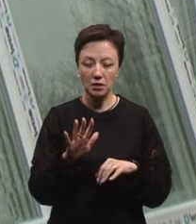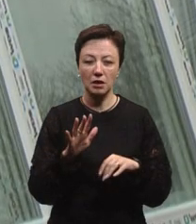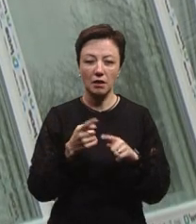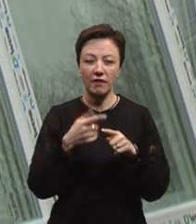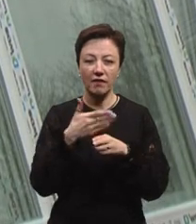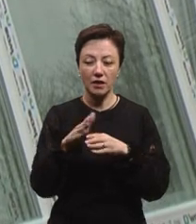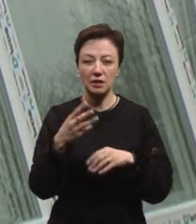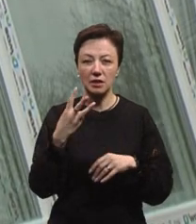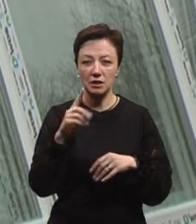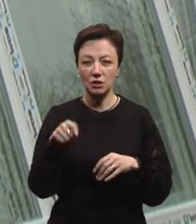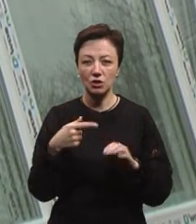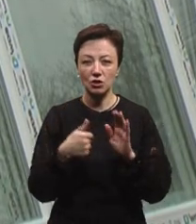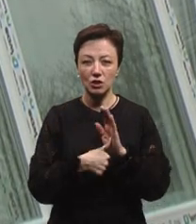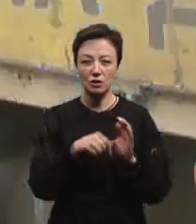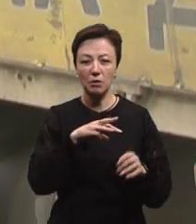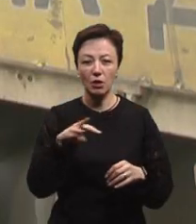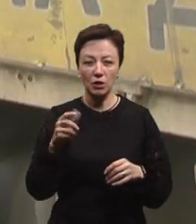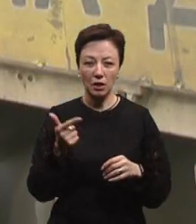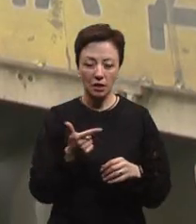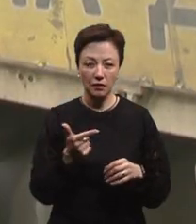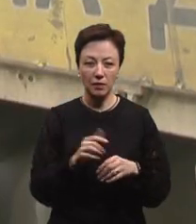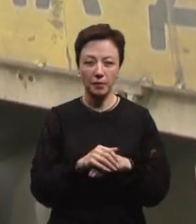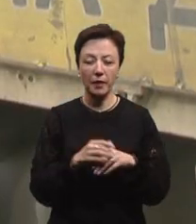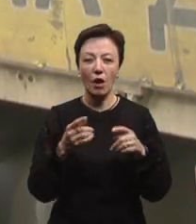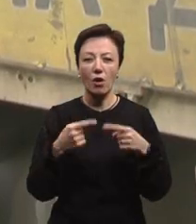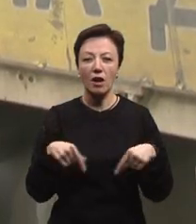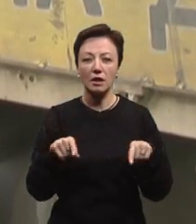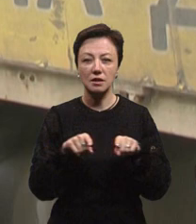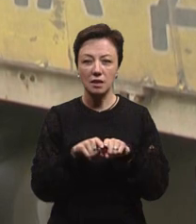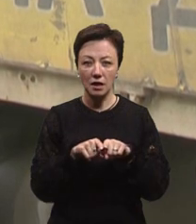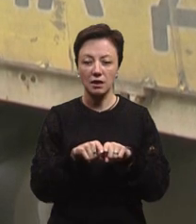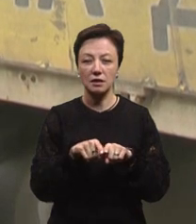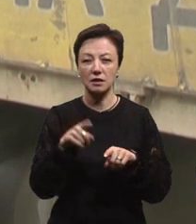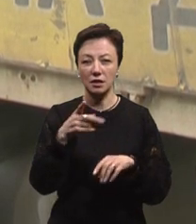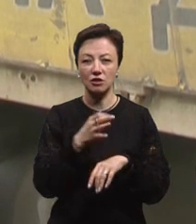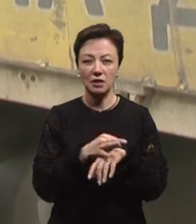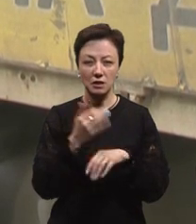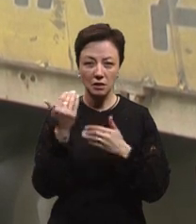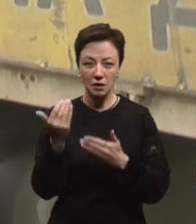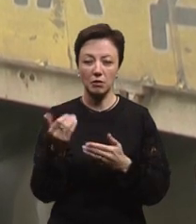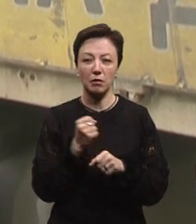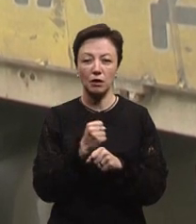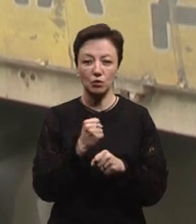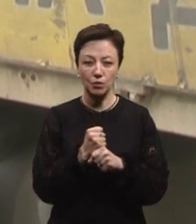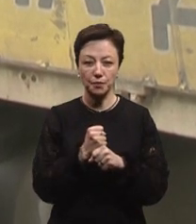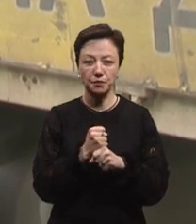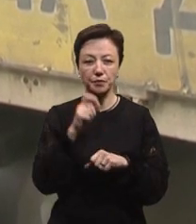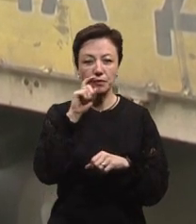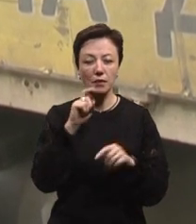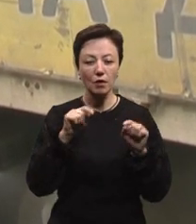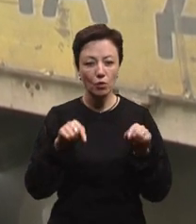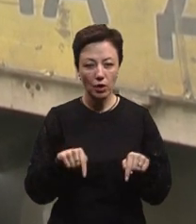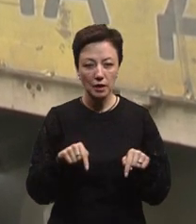виділено 3,6 млн грн організація медай це швейцарська організація яка працює в Україні